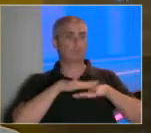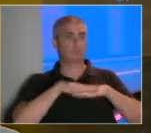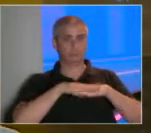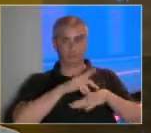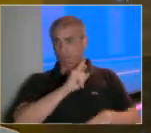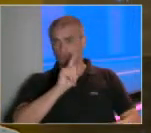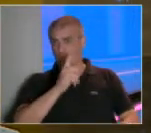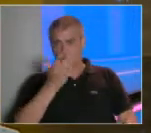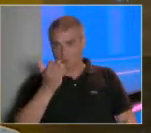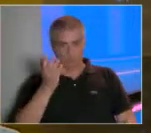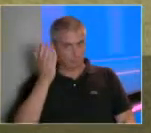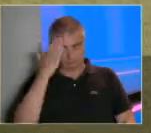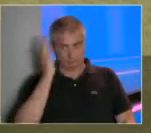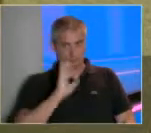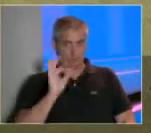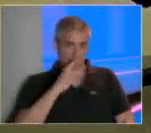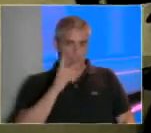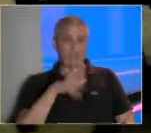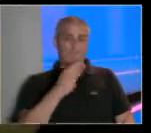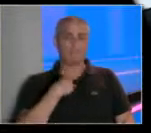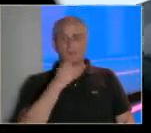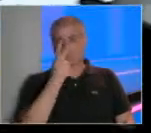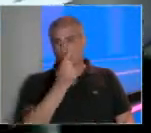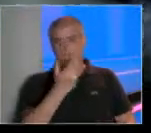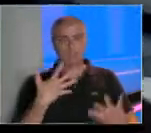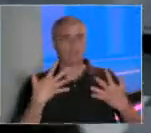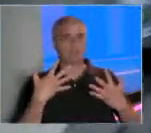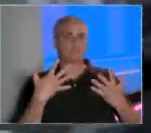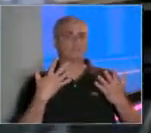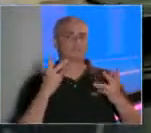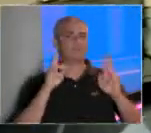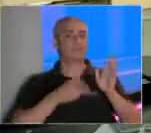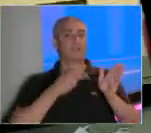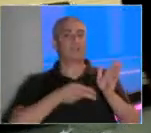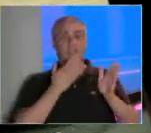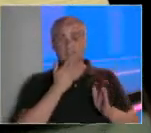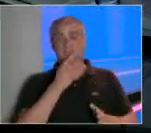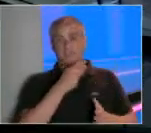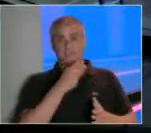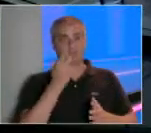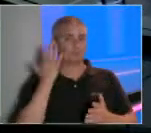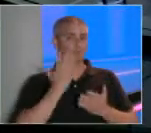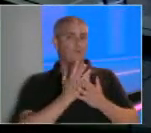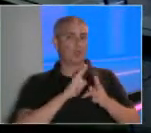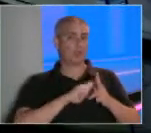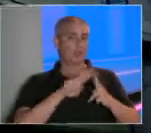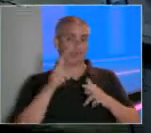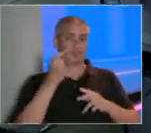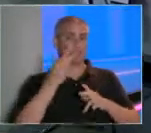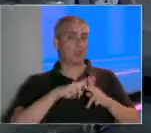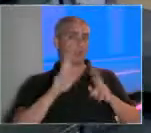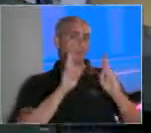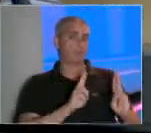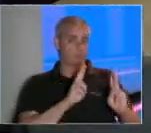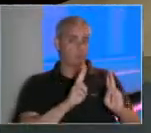שלא מסכימים לכך בכלל. כמו כן, אנחנו נראה את רכבת ישראל, שהושבתה בחודשיים, אפילו קצת יותר